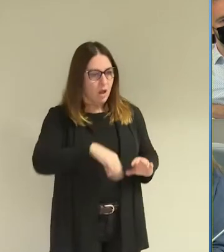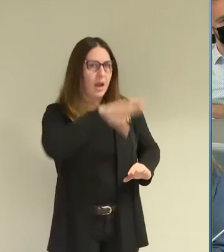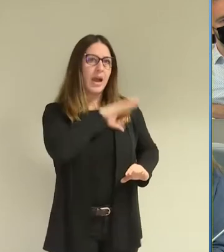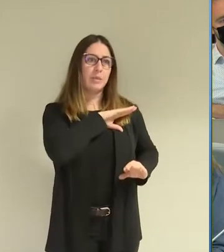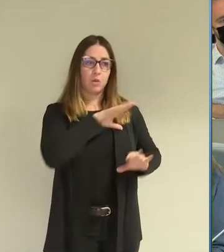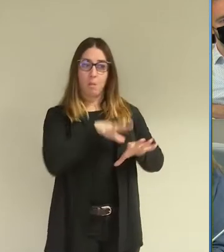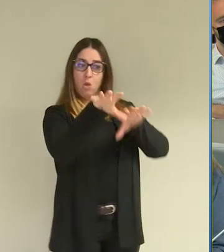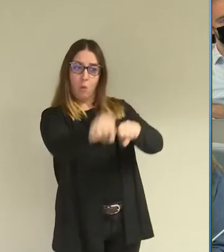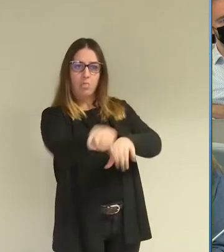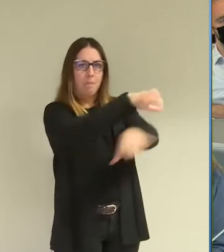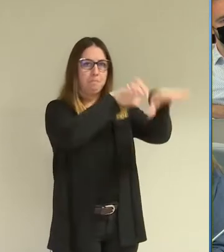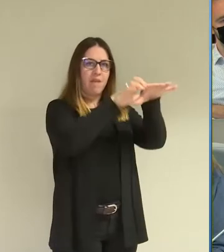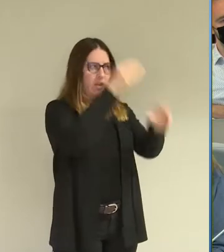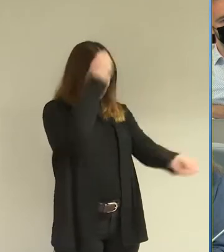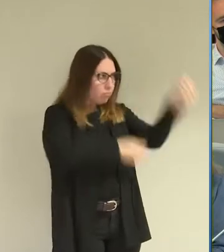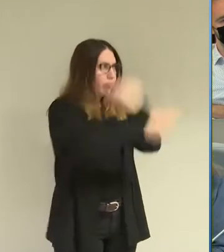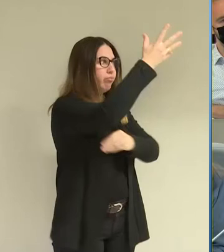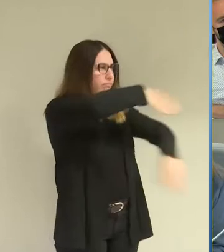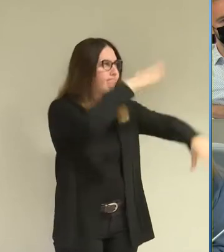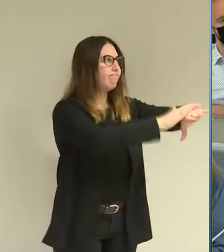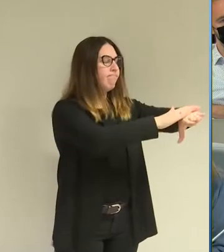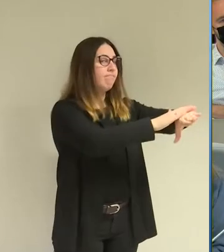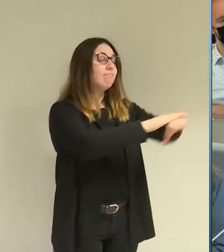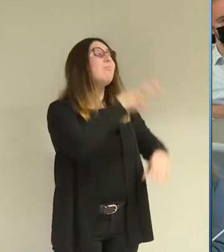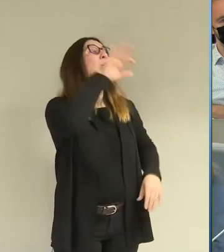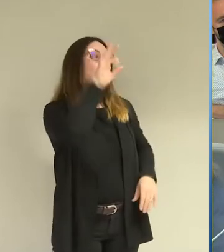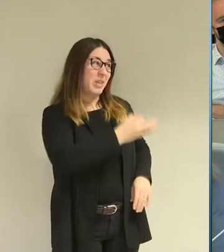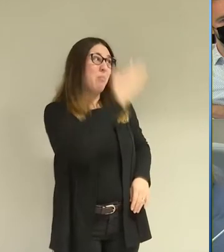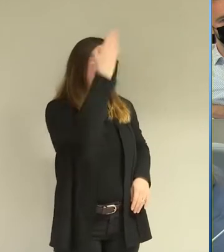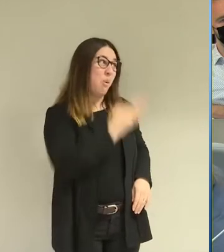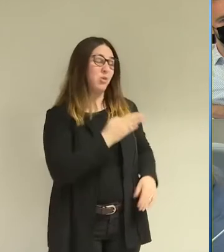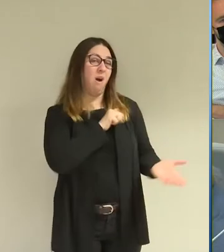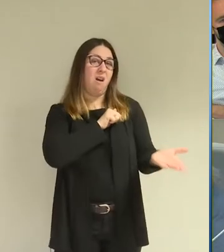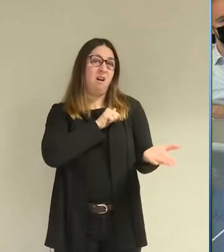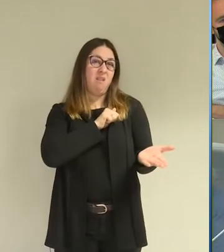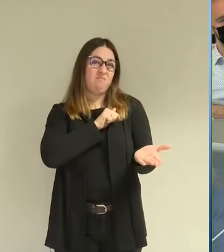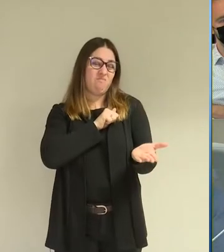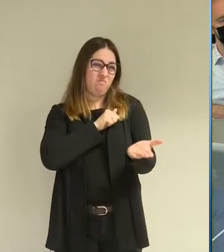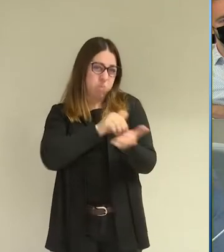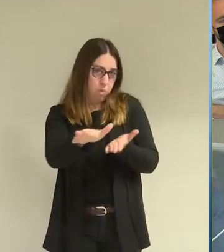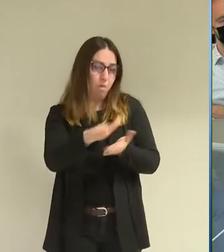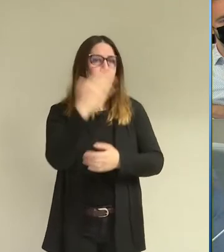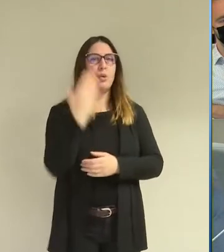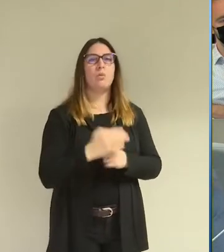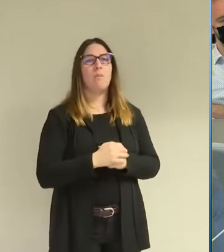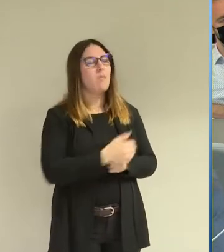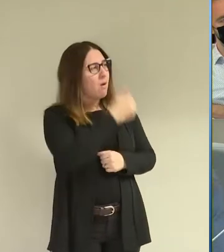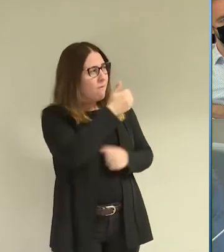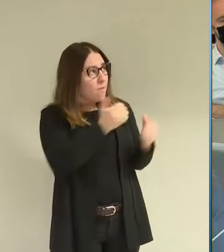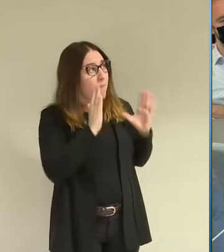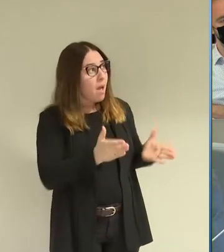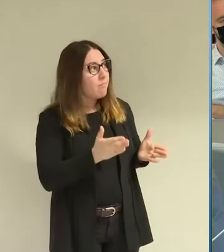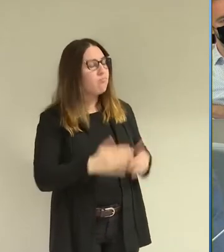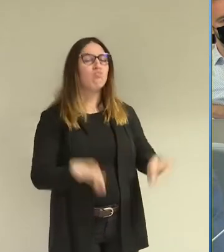ce squat à la préfecture pour programmer et oui une expulsion quelle est votre position monsieur le maire tout va